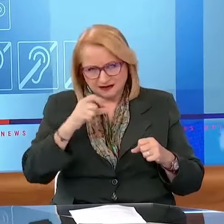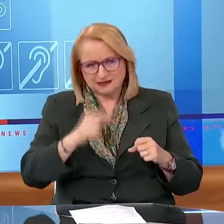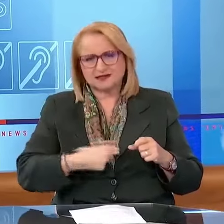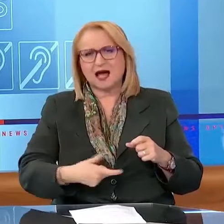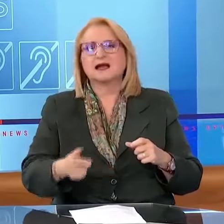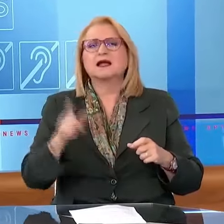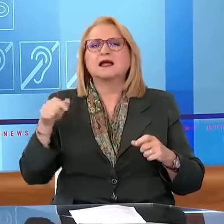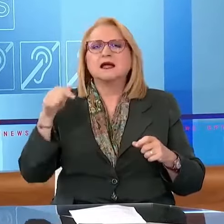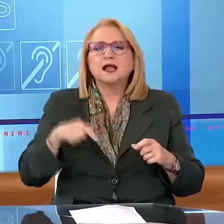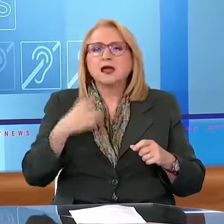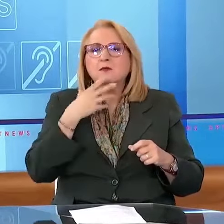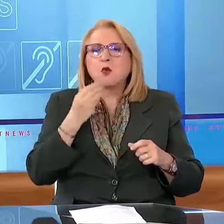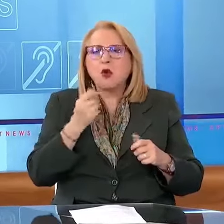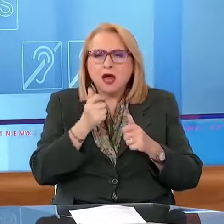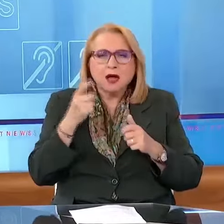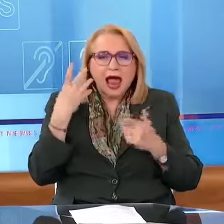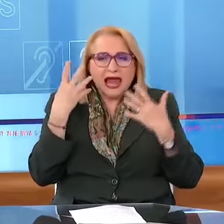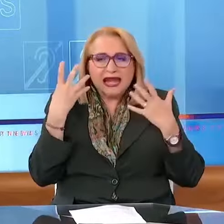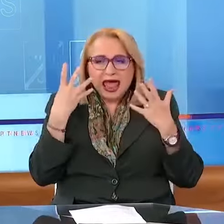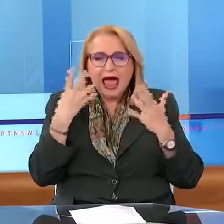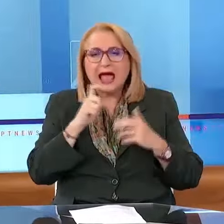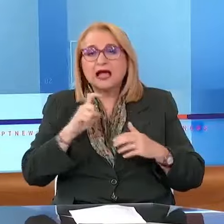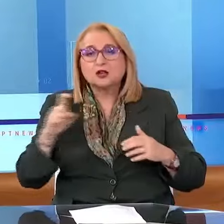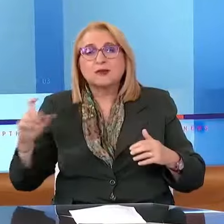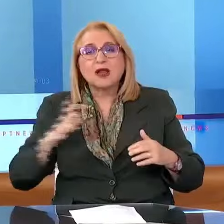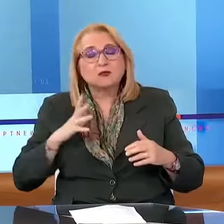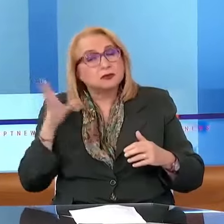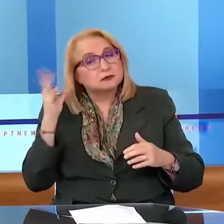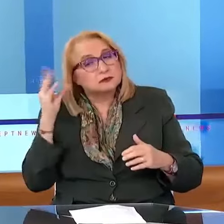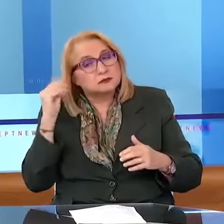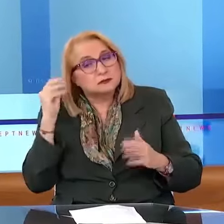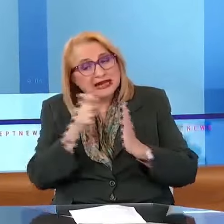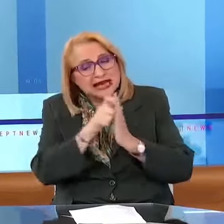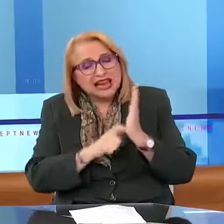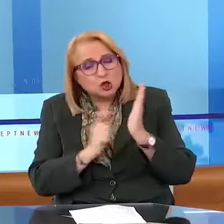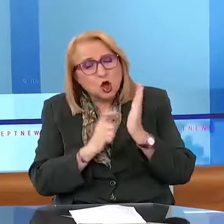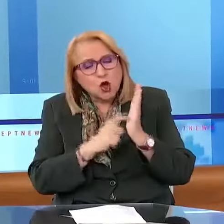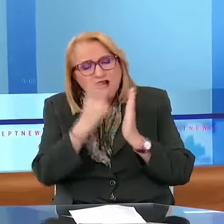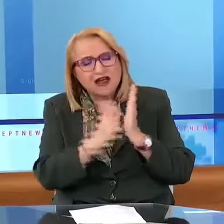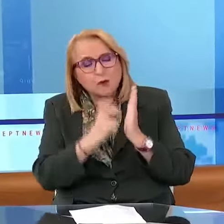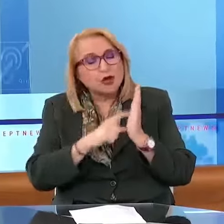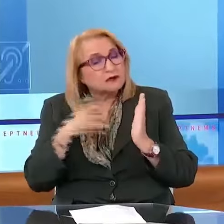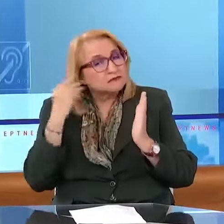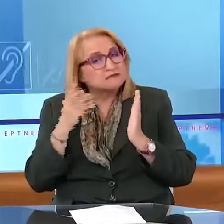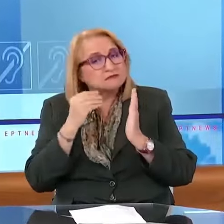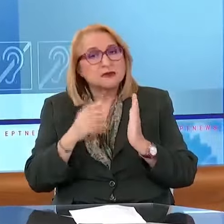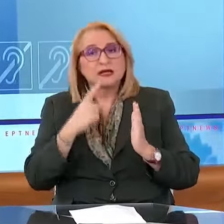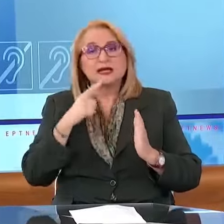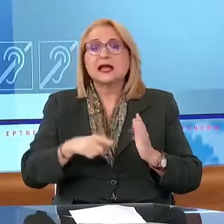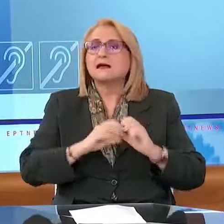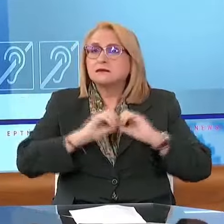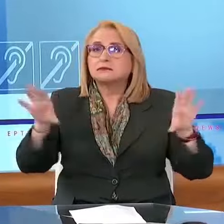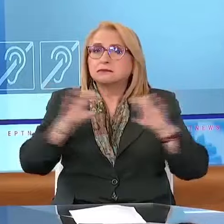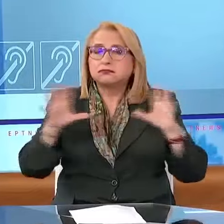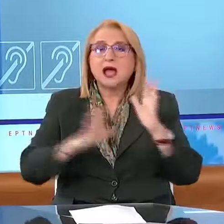streams στο Spotify. Όσο για το επίσημο βιντεοκλίπ του τραγουδιού, οι προβολές του έχουν ξεπεράσει μέχρι στιγμής τα 11 εκατομμύρια.